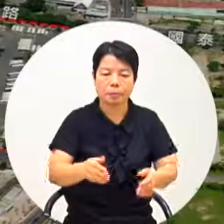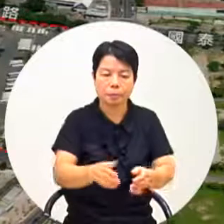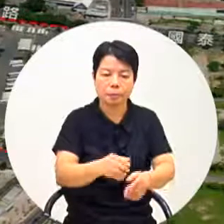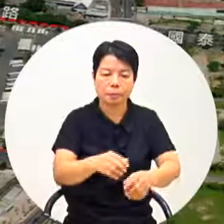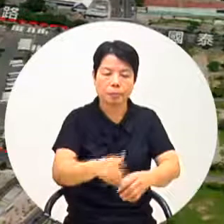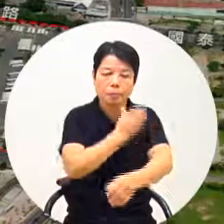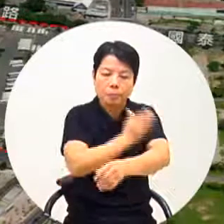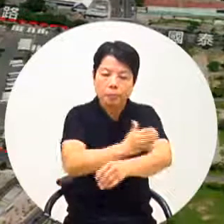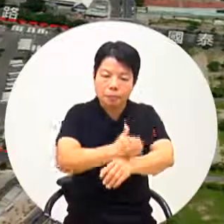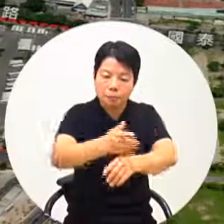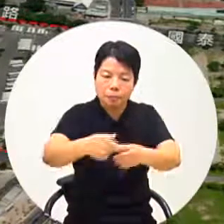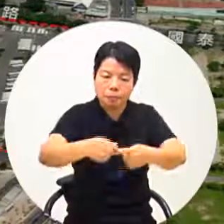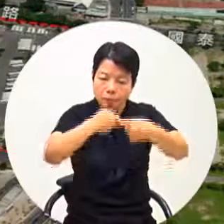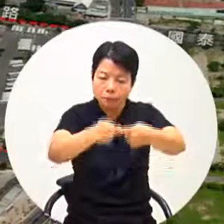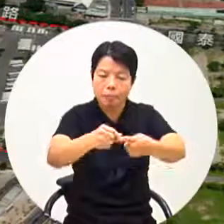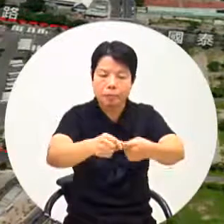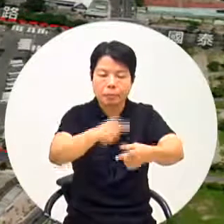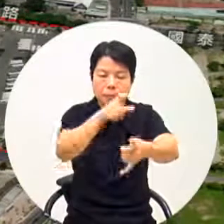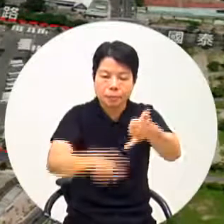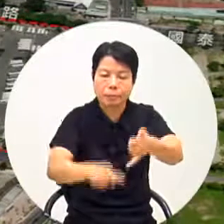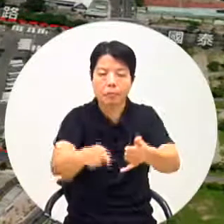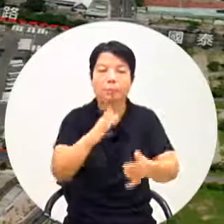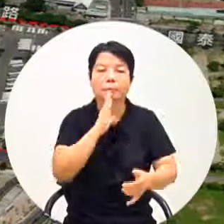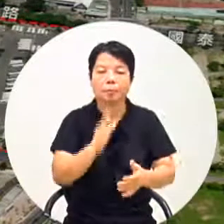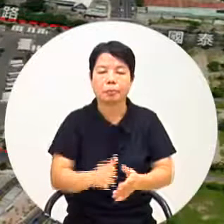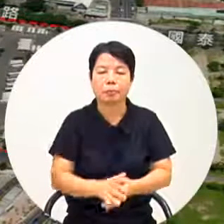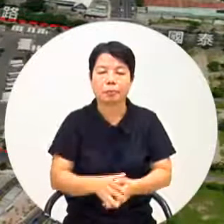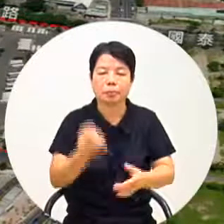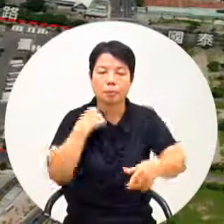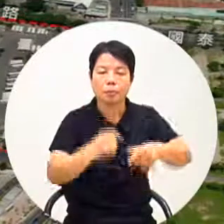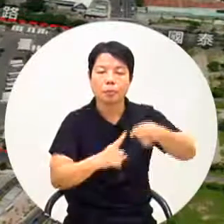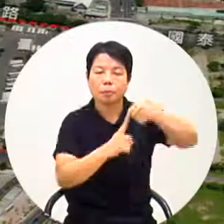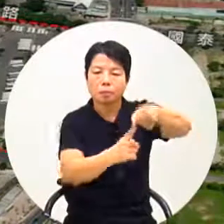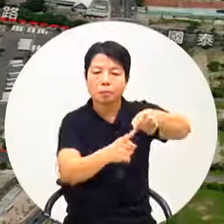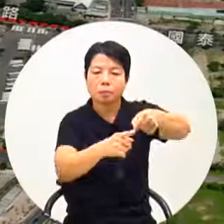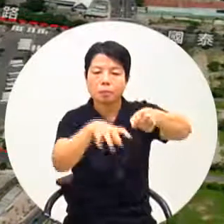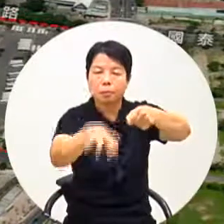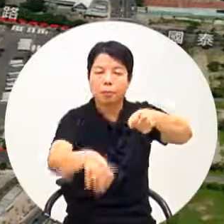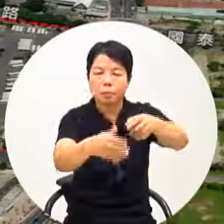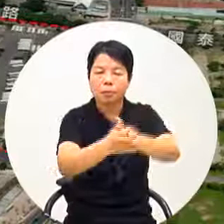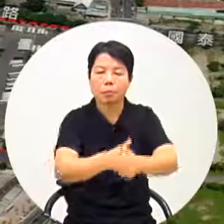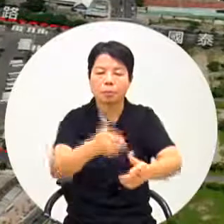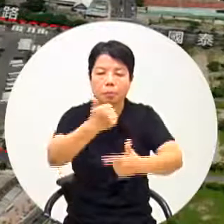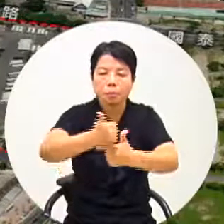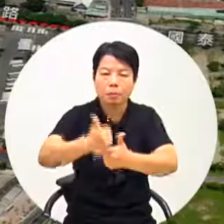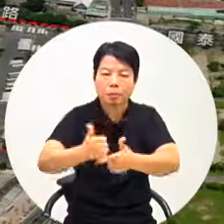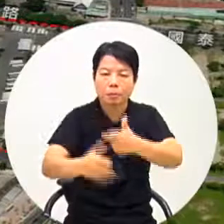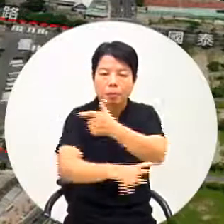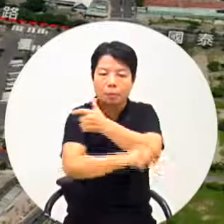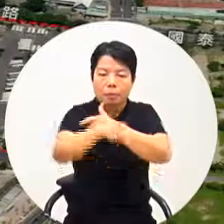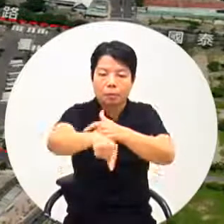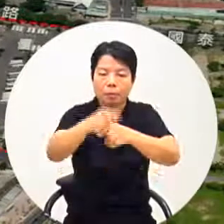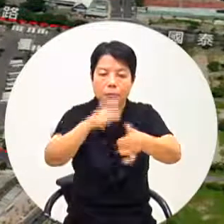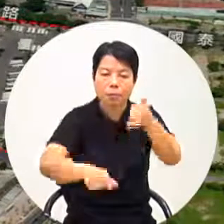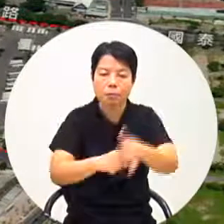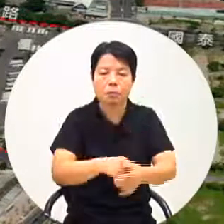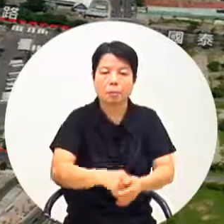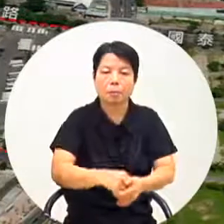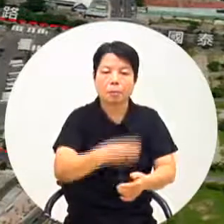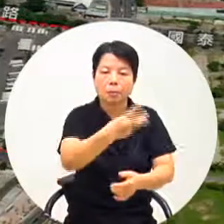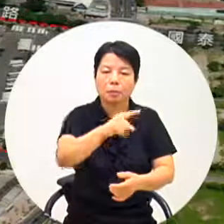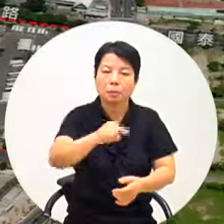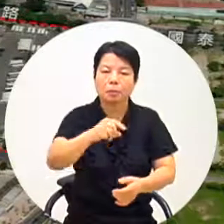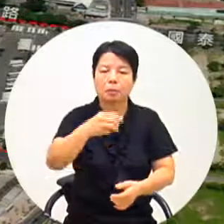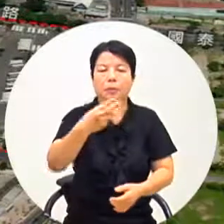案子呢，本身呢是原公车处金狮湖站及建居站，面积合计